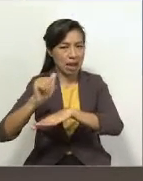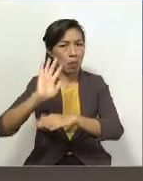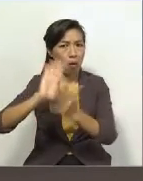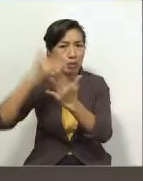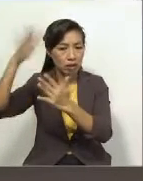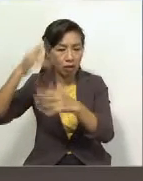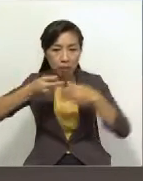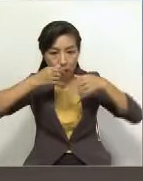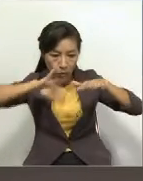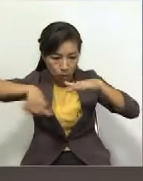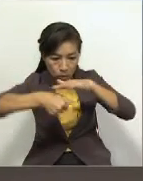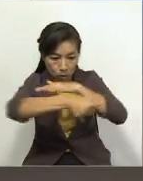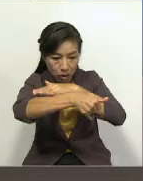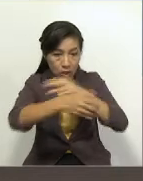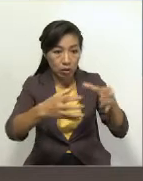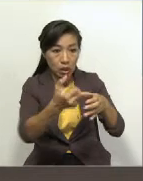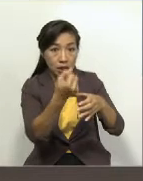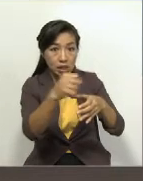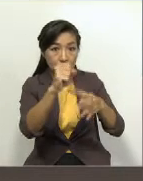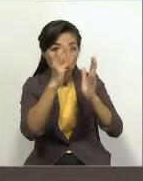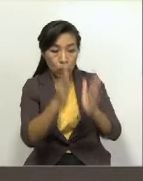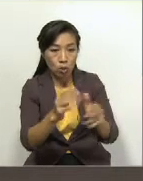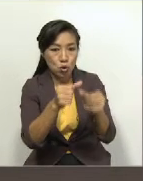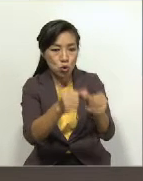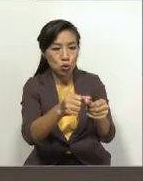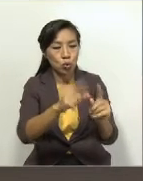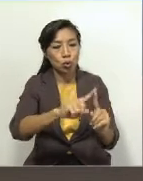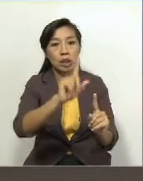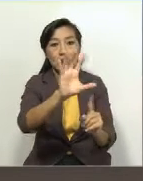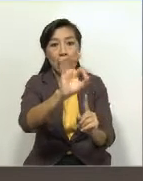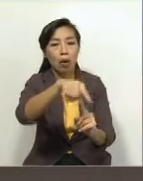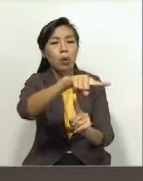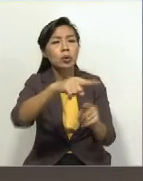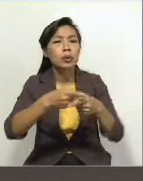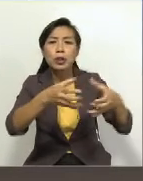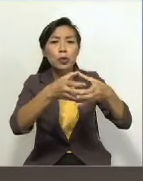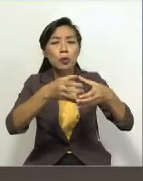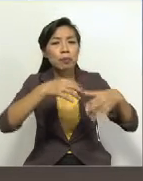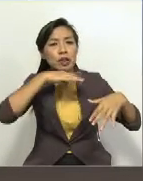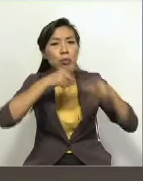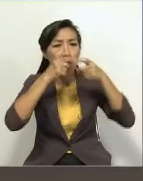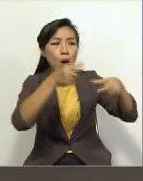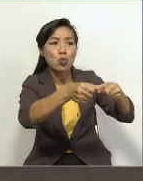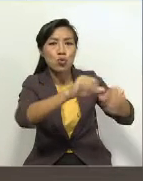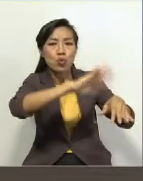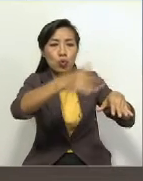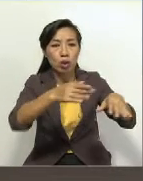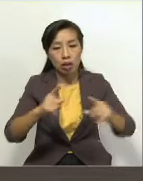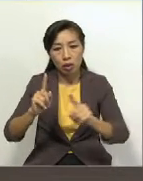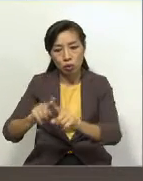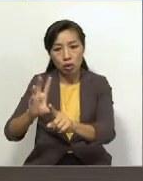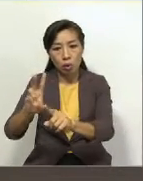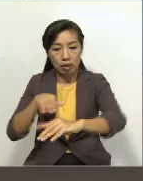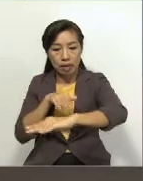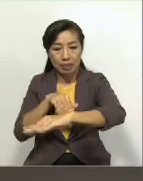ถ้ำในจำนวนนี้10คนไปประจำจุดที่9คือจุดที่ทีมหมูป่าอยู่และจุดที่6คือจุดกลางทางใกล้3แย